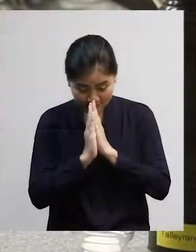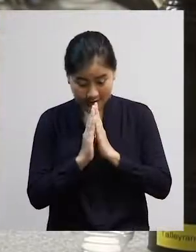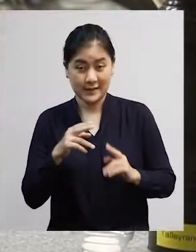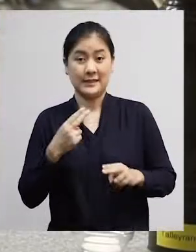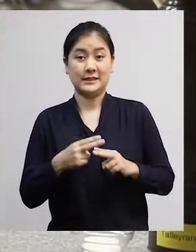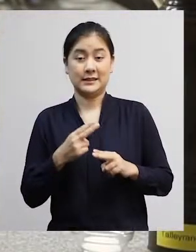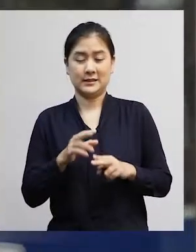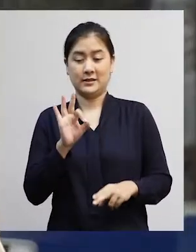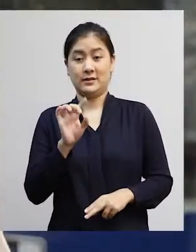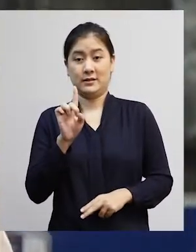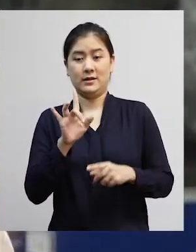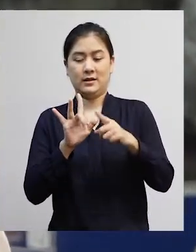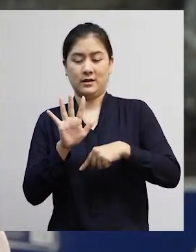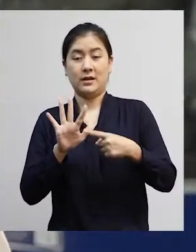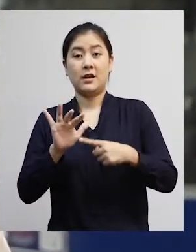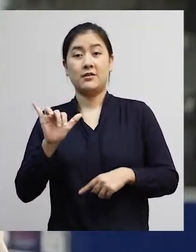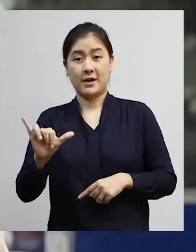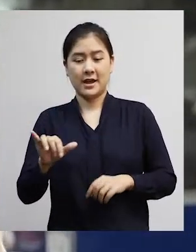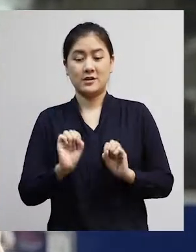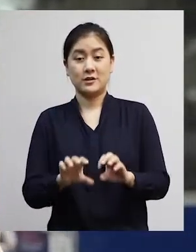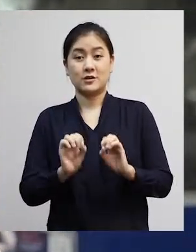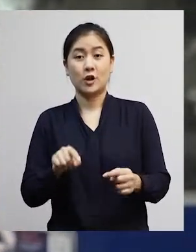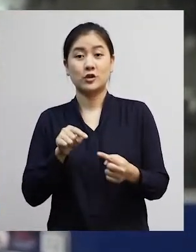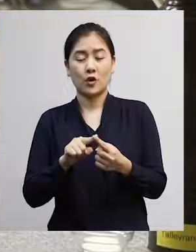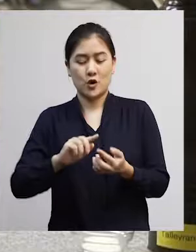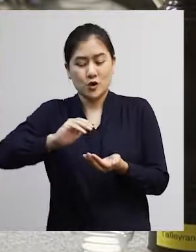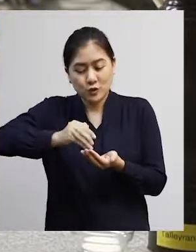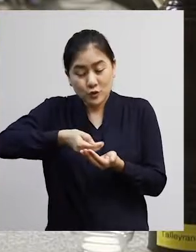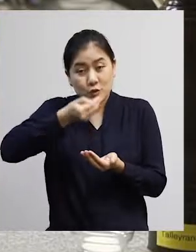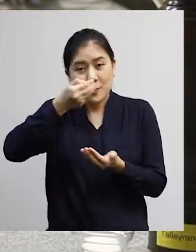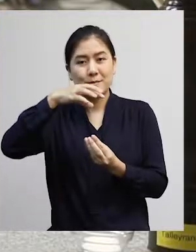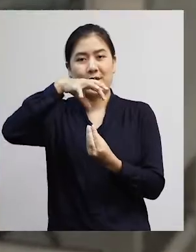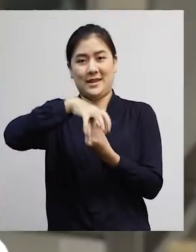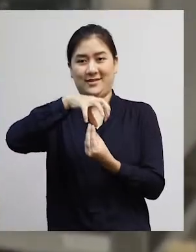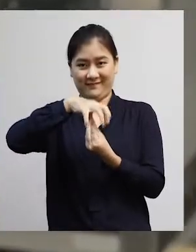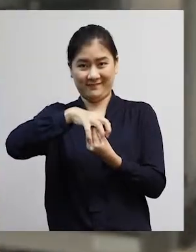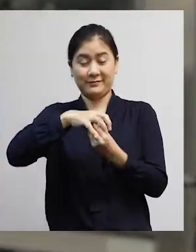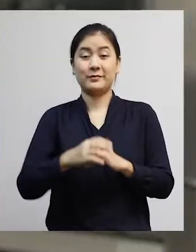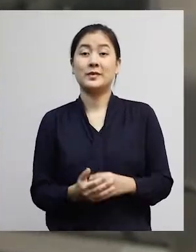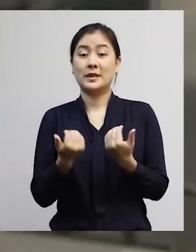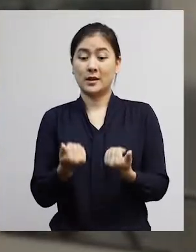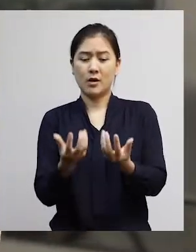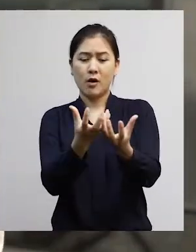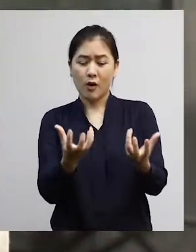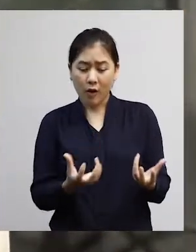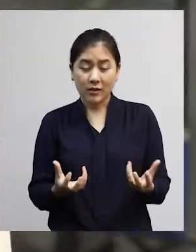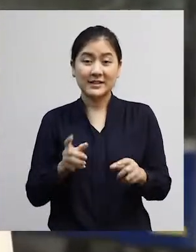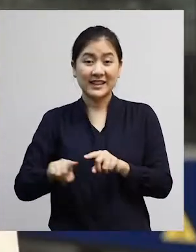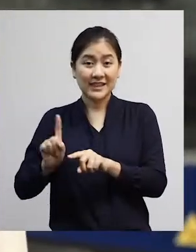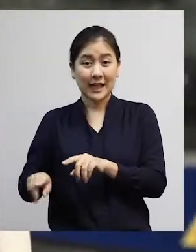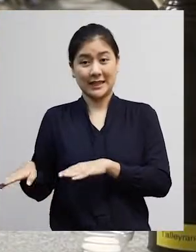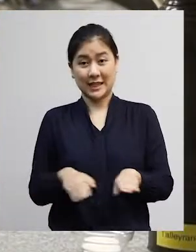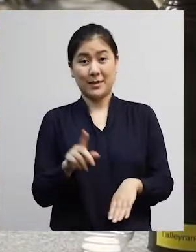เชฟฝ้ายนะคะวันนี้จะมาสอนทำมัชรูมซุปหรือซุปครีมเห็ดค่ะวัตถุดิบของเรานะคะก็